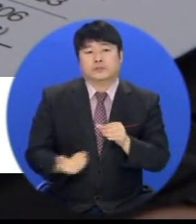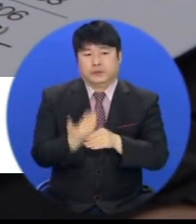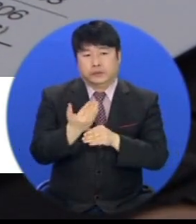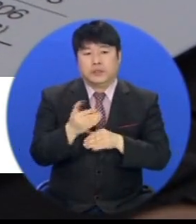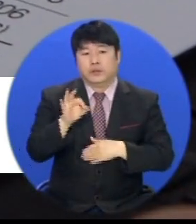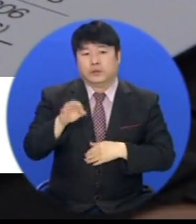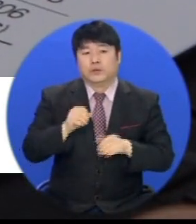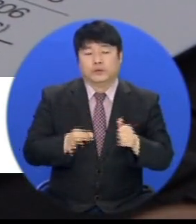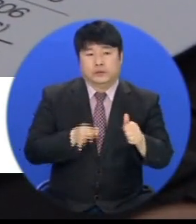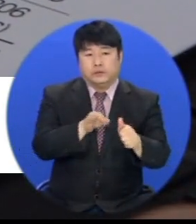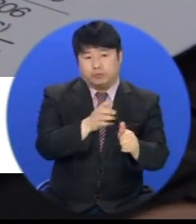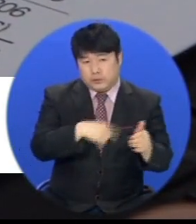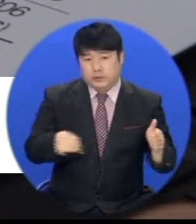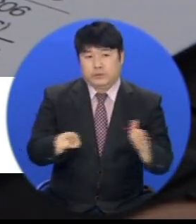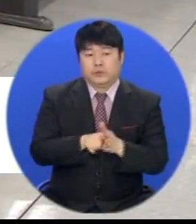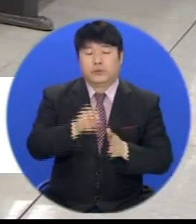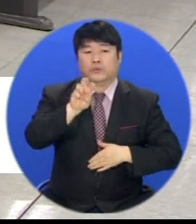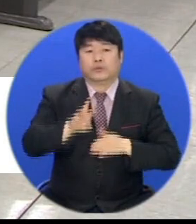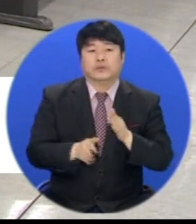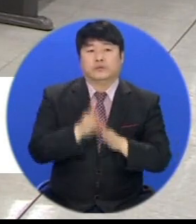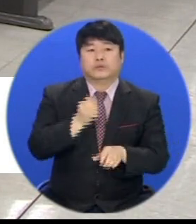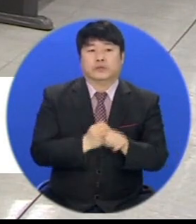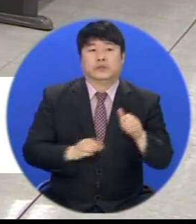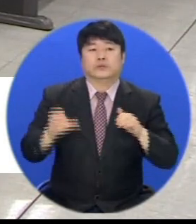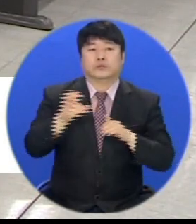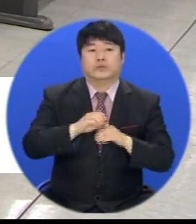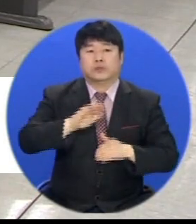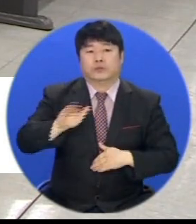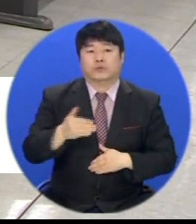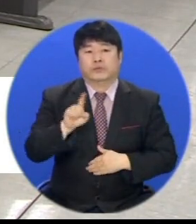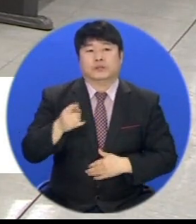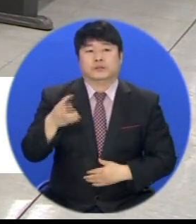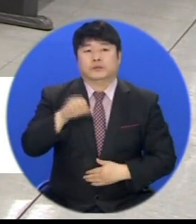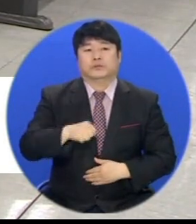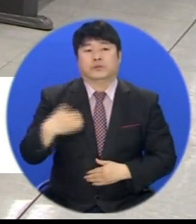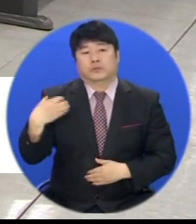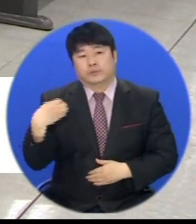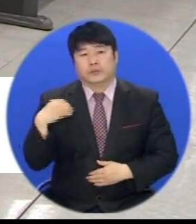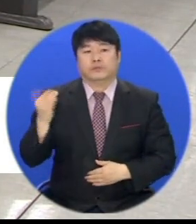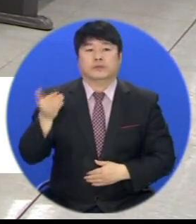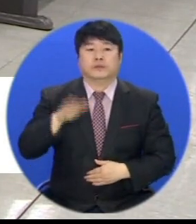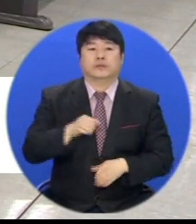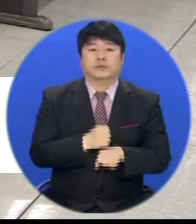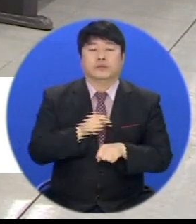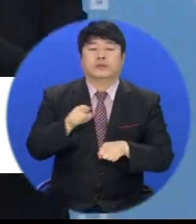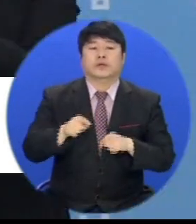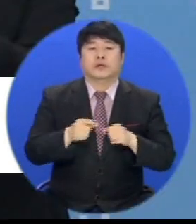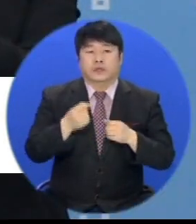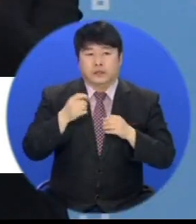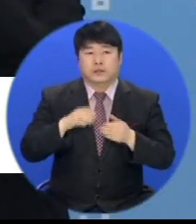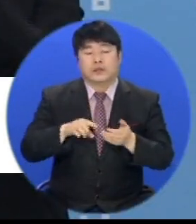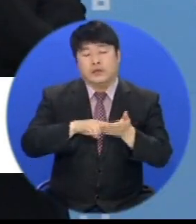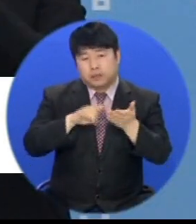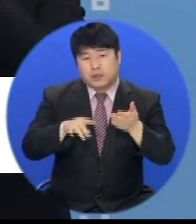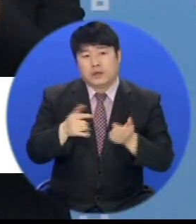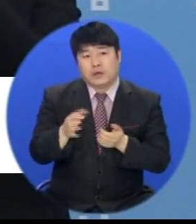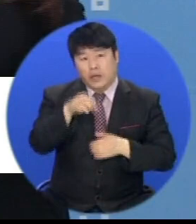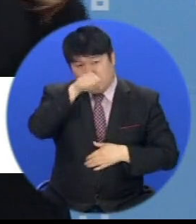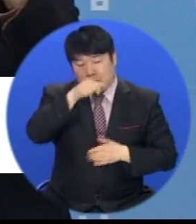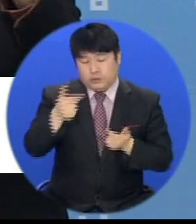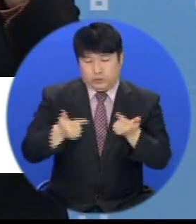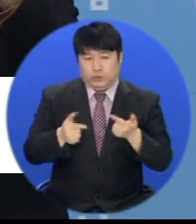긴급재난지원금을 지급하기 위해서는 광주시가 추가로 910억 원을 부담해야 하지만 이는 세출 예산의 조정을